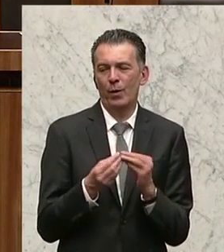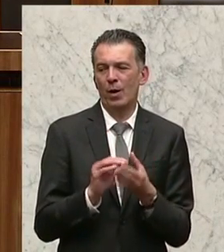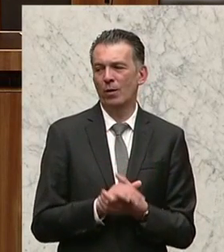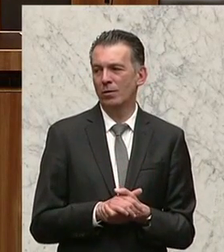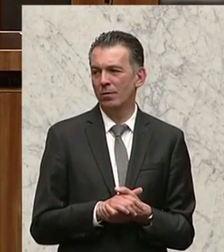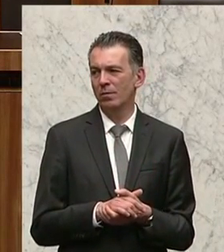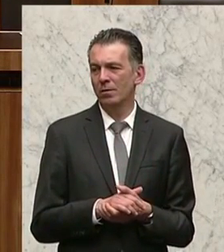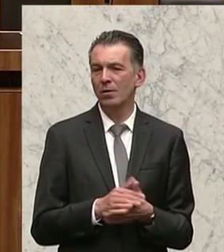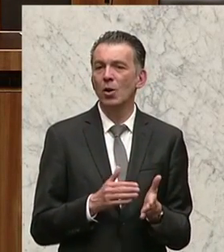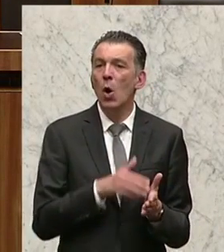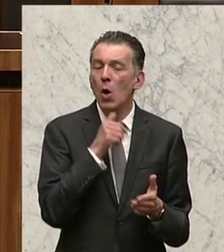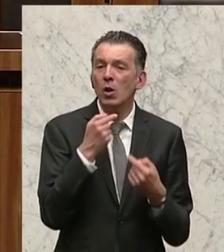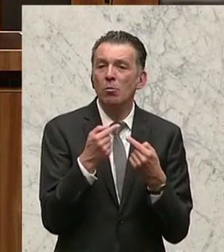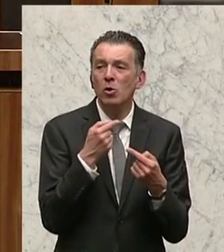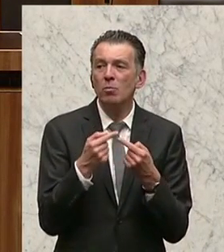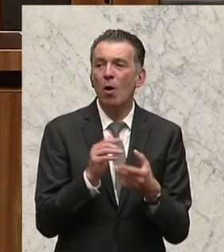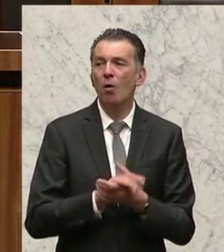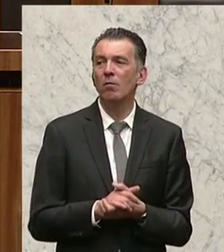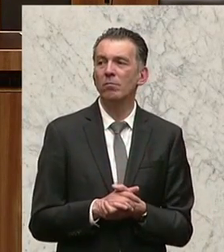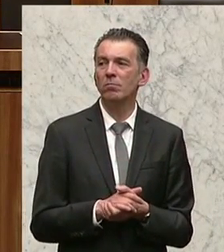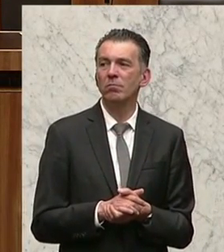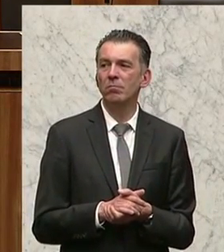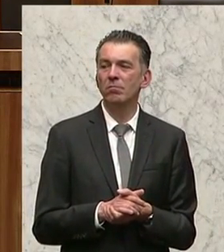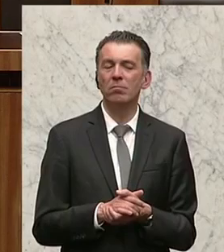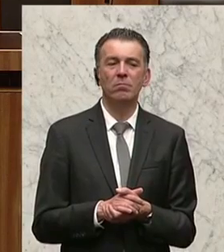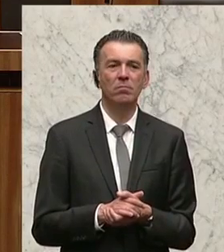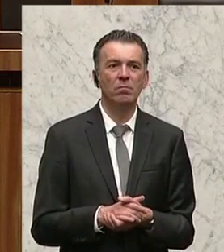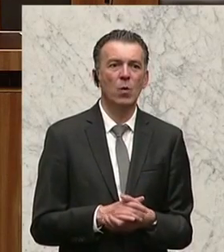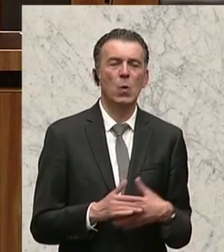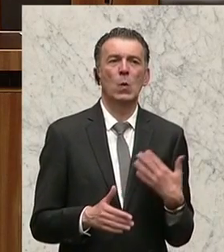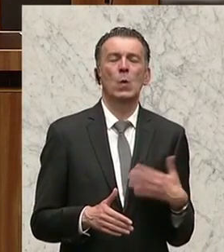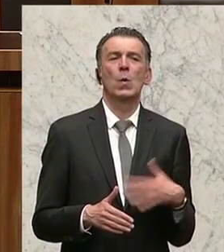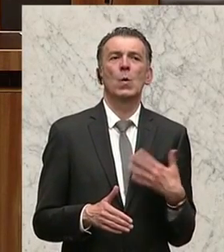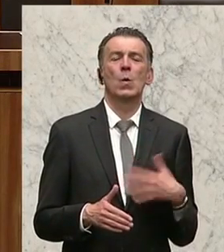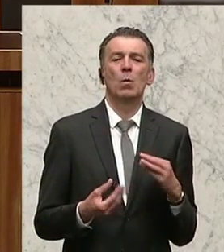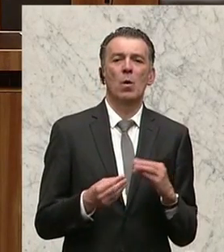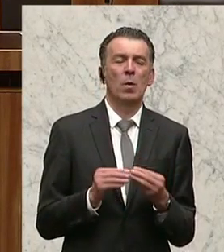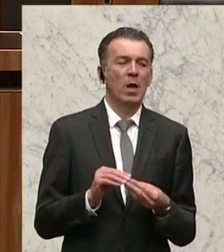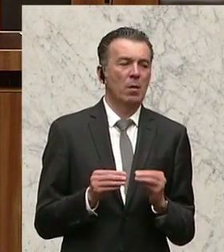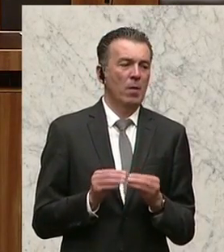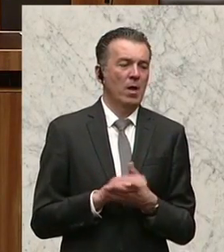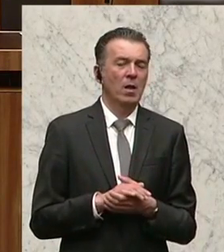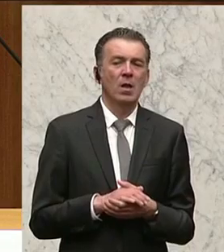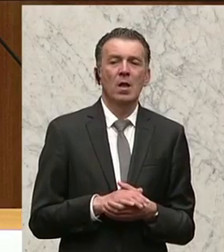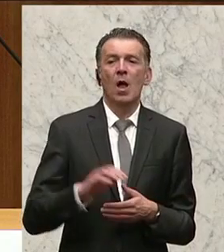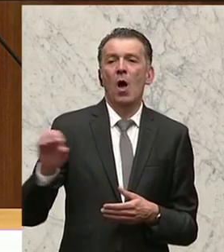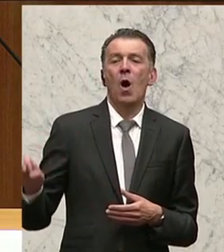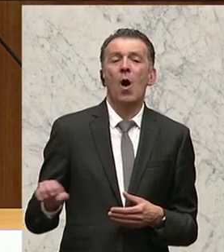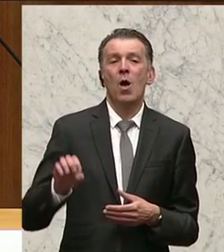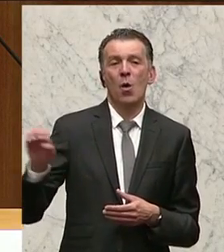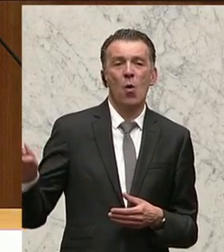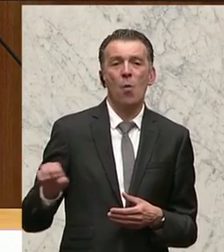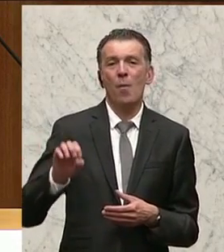jetzt noch gar nicht gesprochen von den riesigen Problemen, die uns im Rahmen der Europäischen